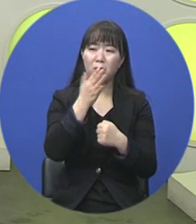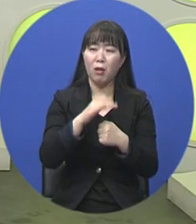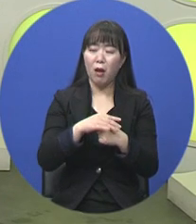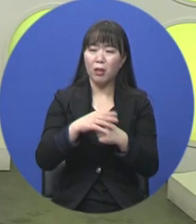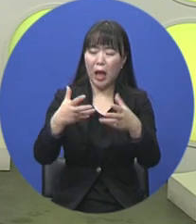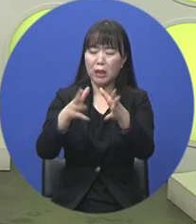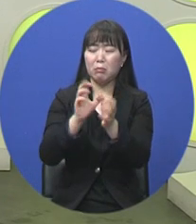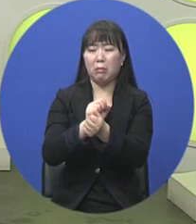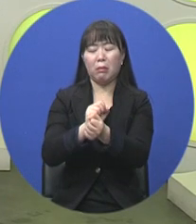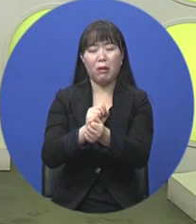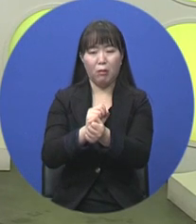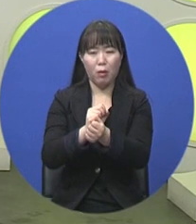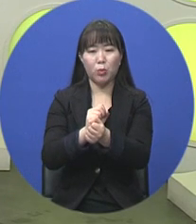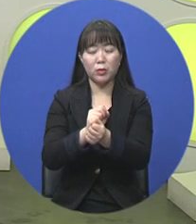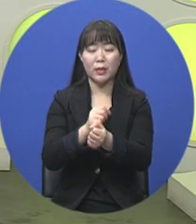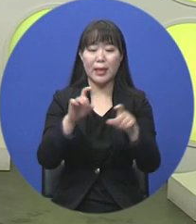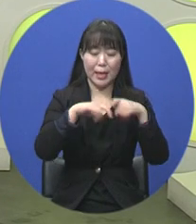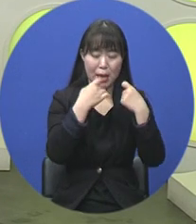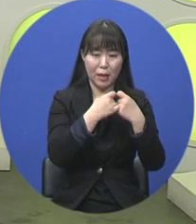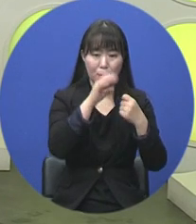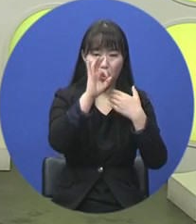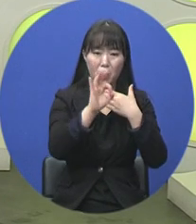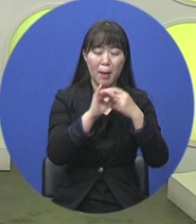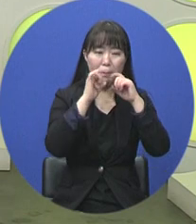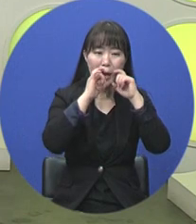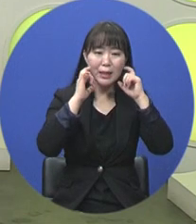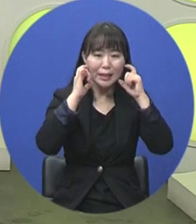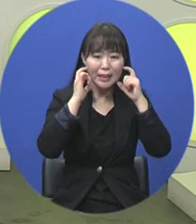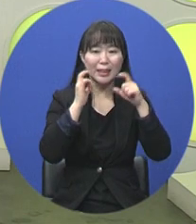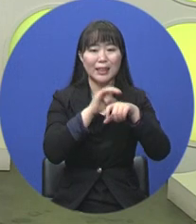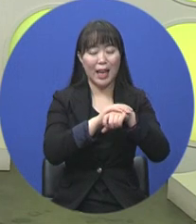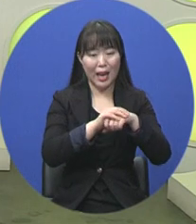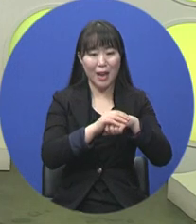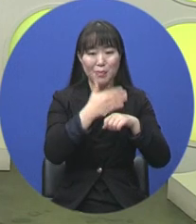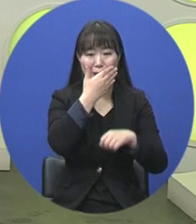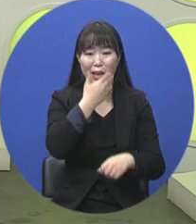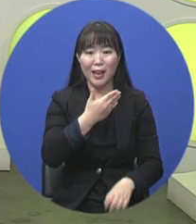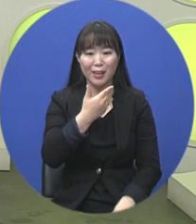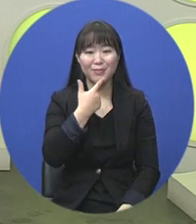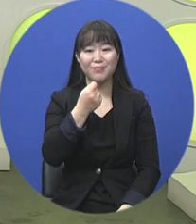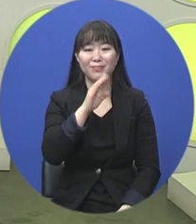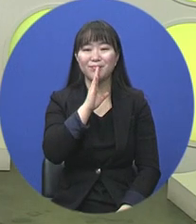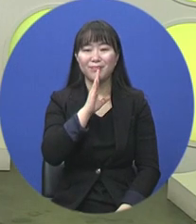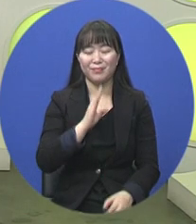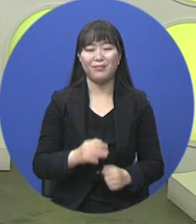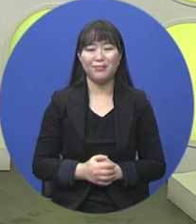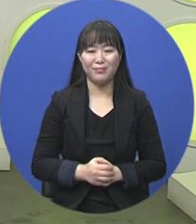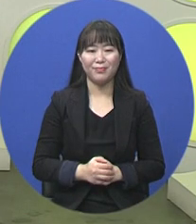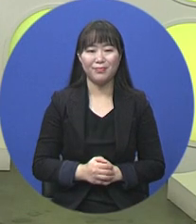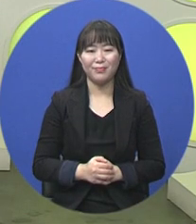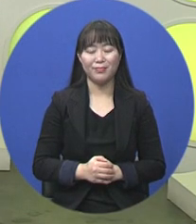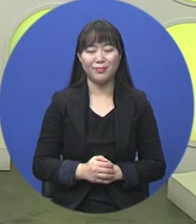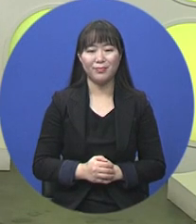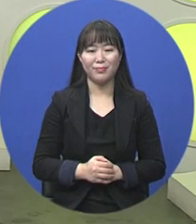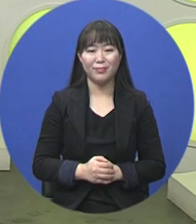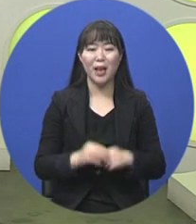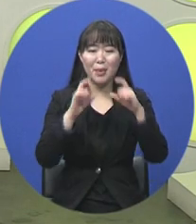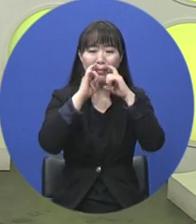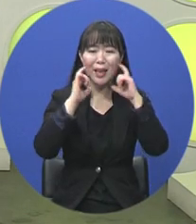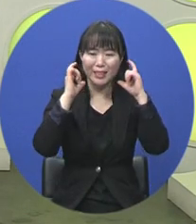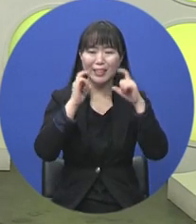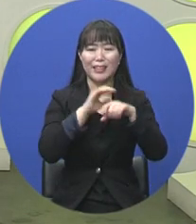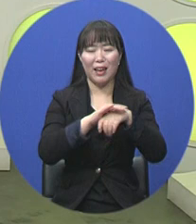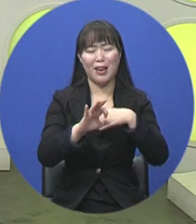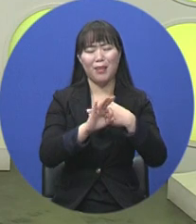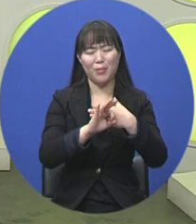개인들은 뭐 우리 아버님도 마찬가지이겠지만 마스크 같은거 잘 쎄씨 잖아요 그쵸 그럼 운용 그러니까 네 맛이 그만